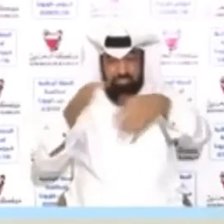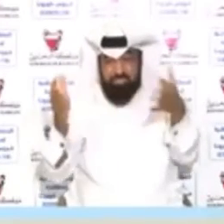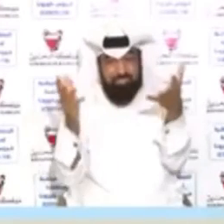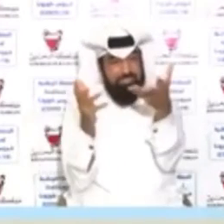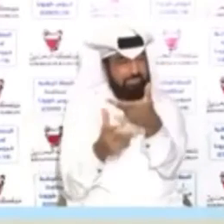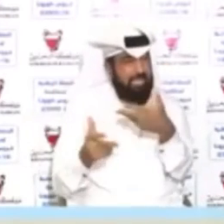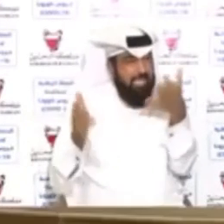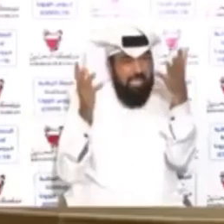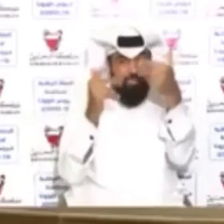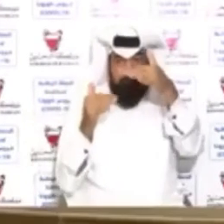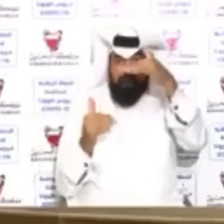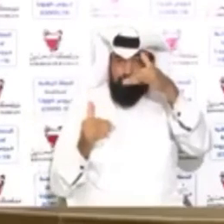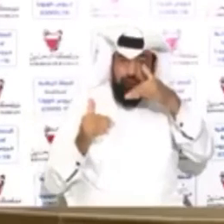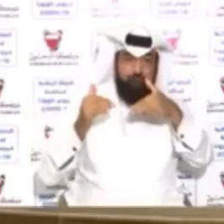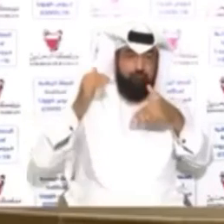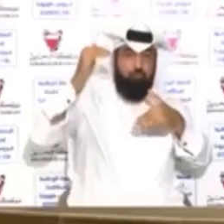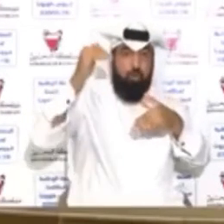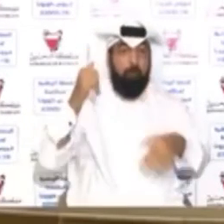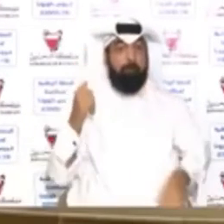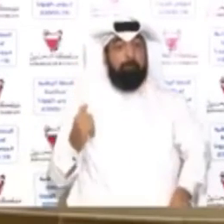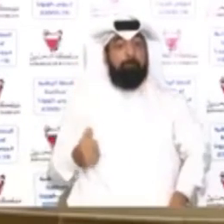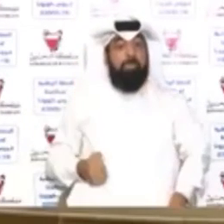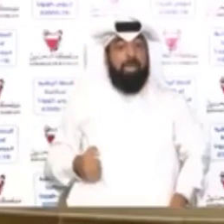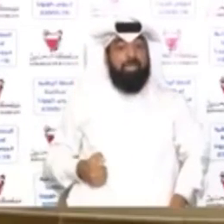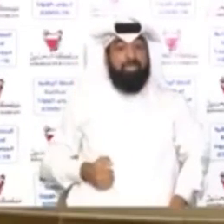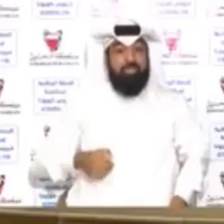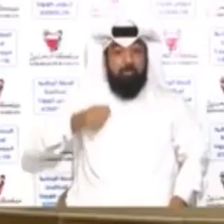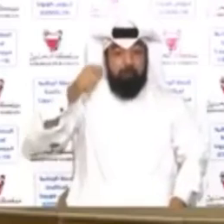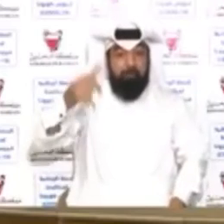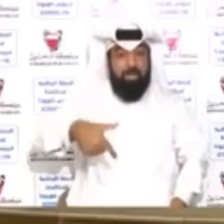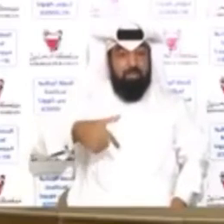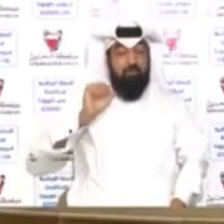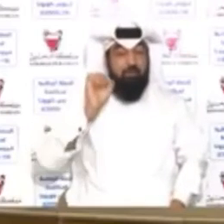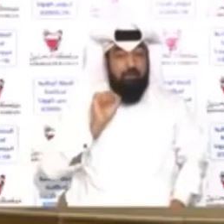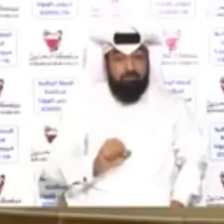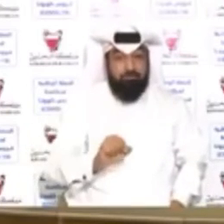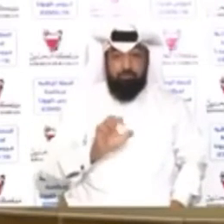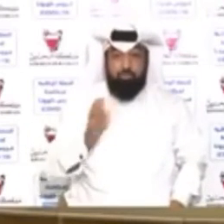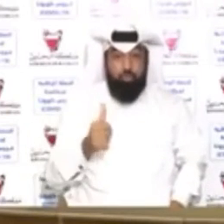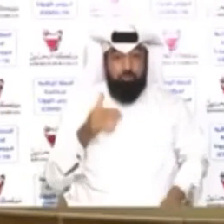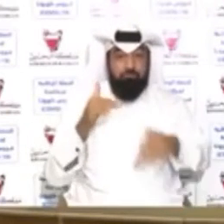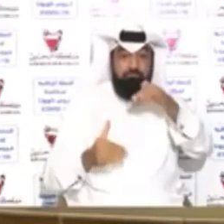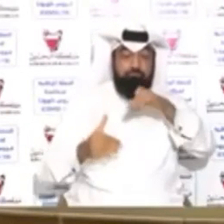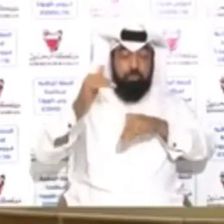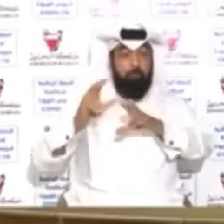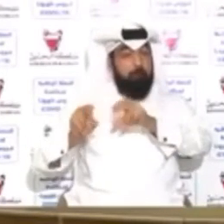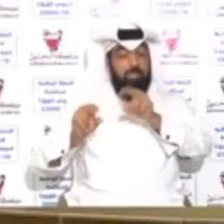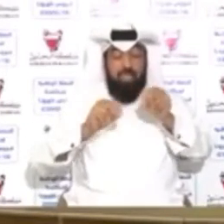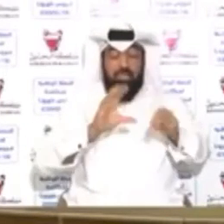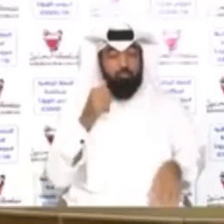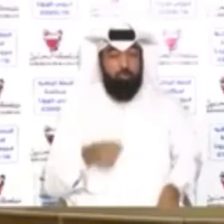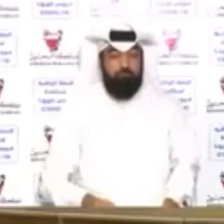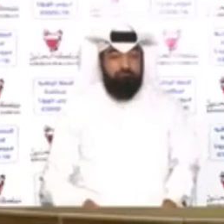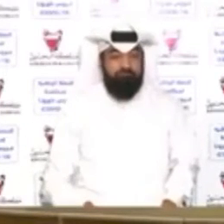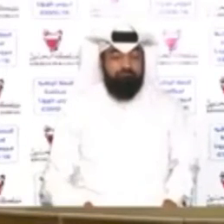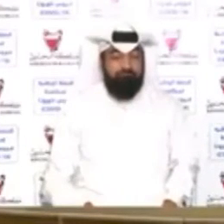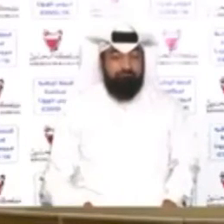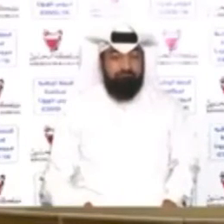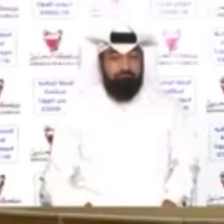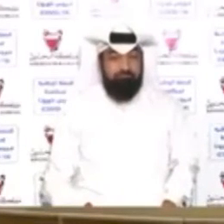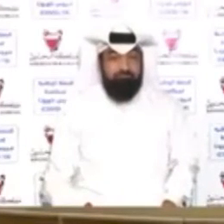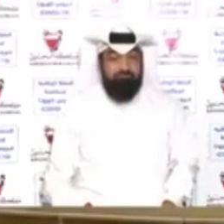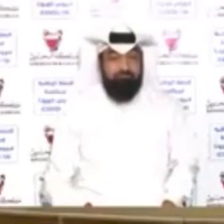لنا ارتفاع في أعداد البحرينيين المسجلين كحالات جديدة. على سبيل المثال في